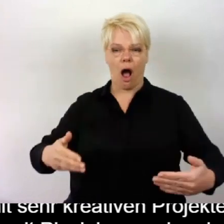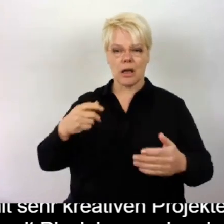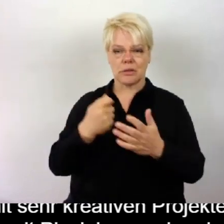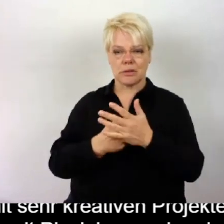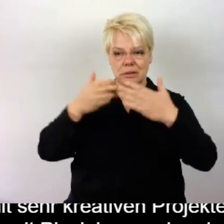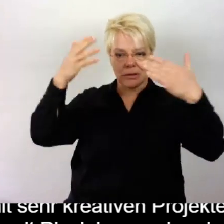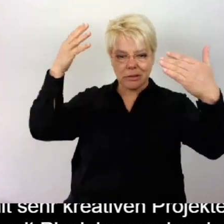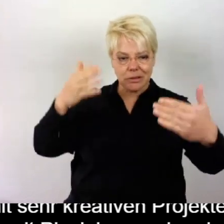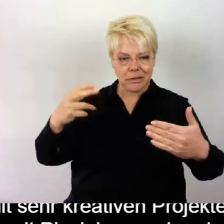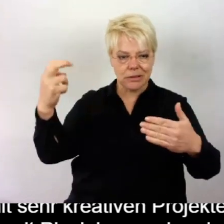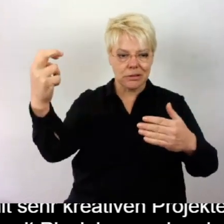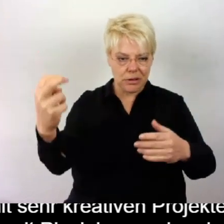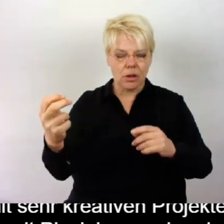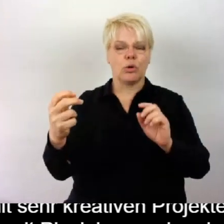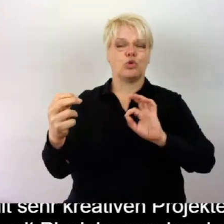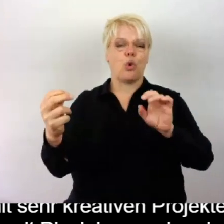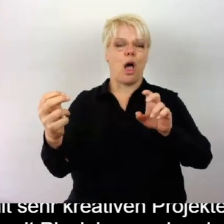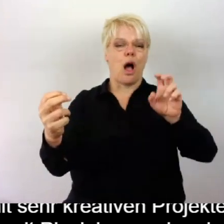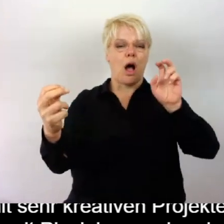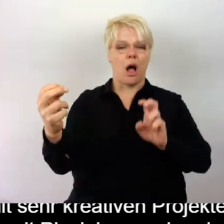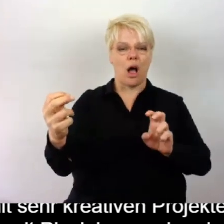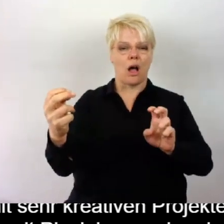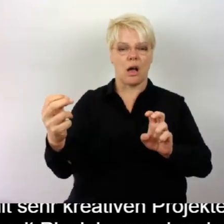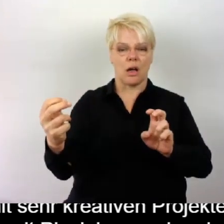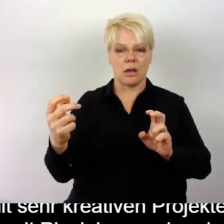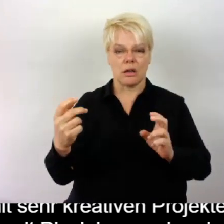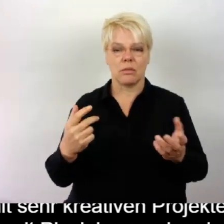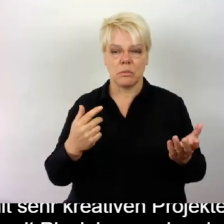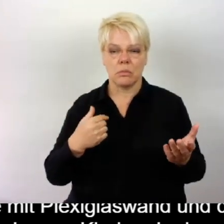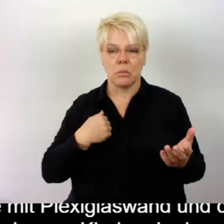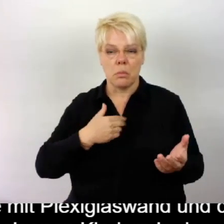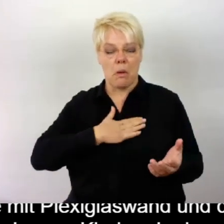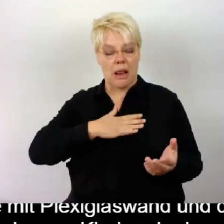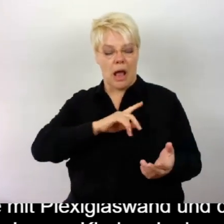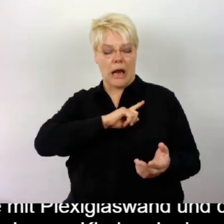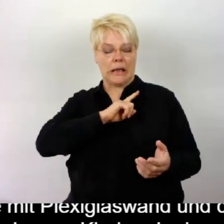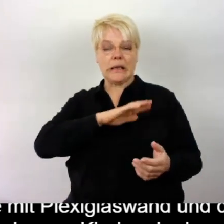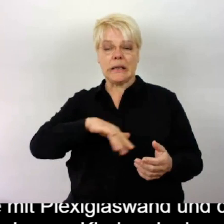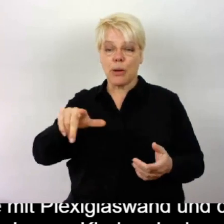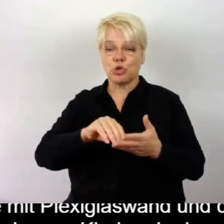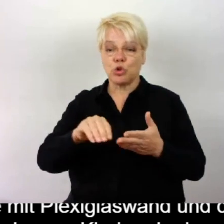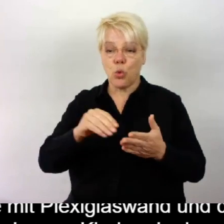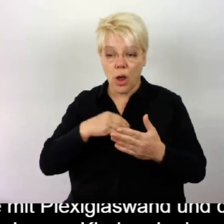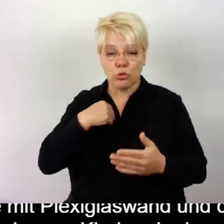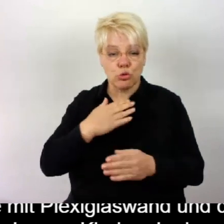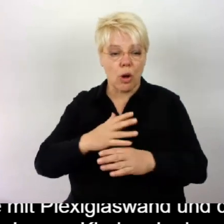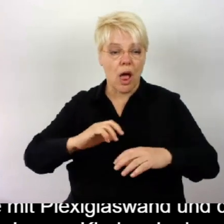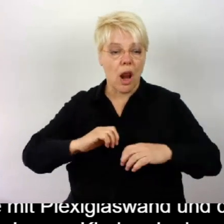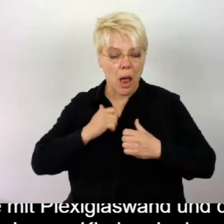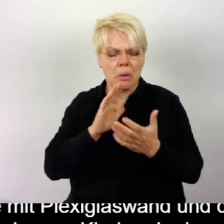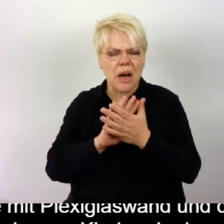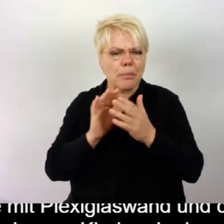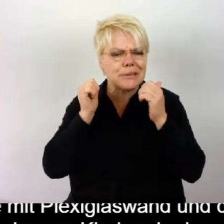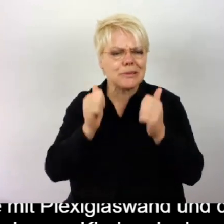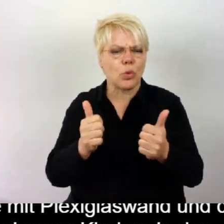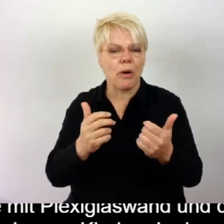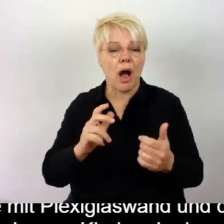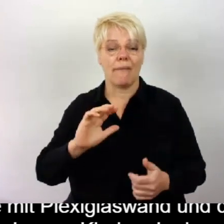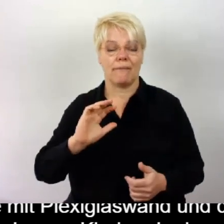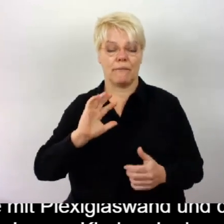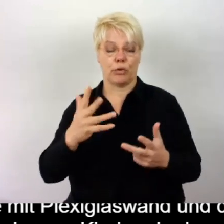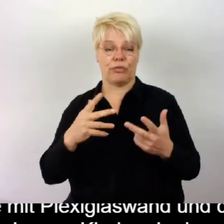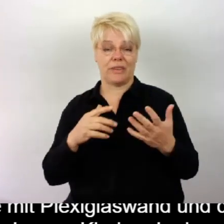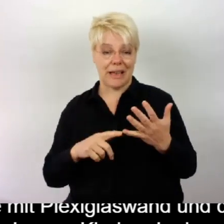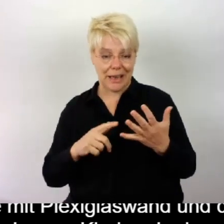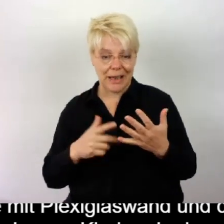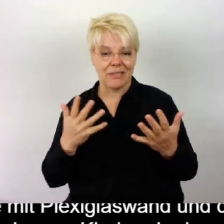noch unsere Projektförderungen ansprechen. Letzte Woche haben wir den Kulturfonds in Bayern auf den Weg gebracht, 5,3 Millionen Euro, wo wir auch so tun,